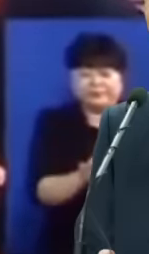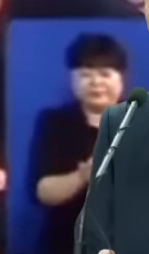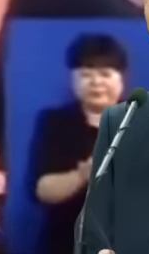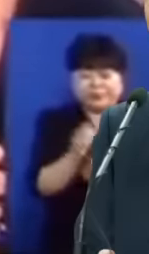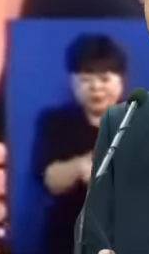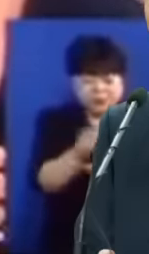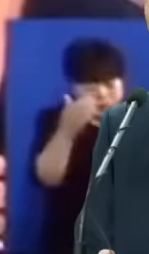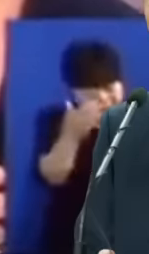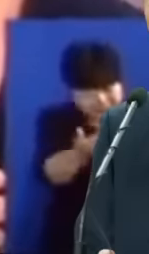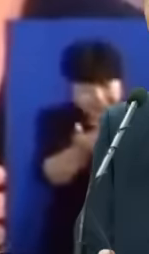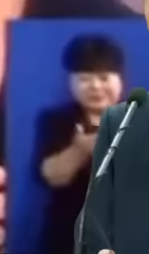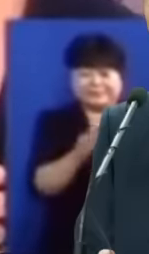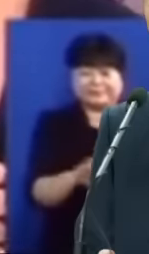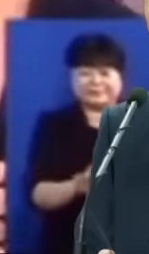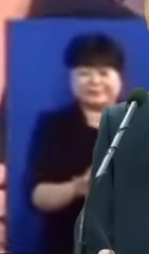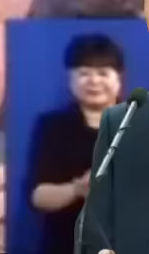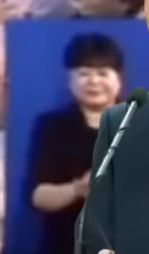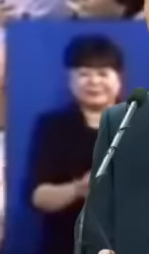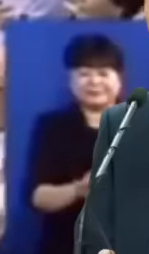용서합니다.